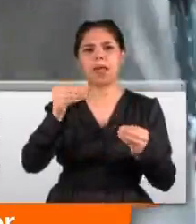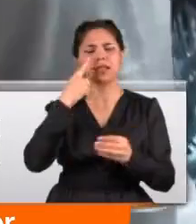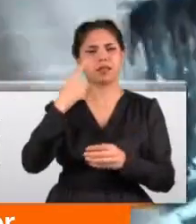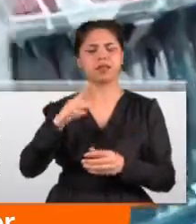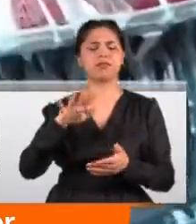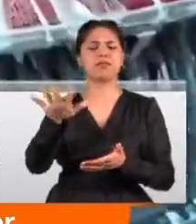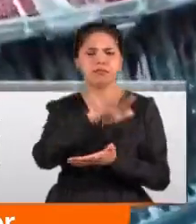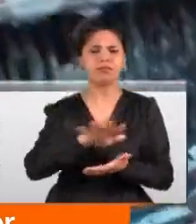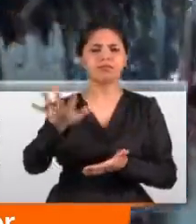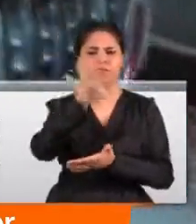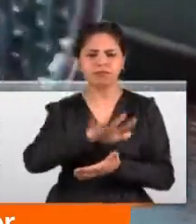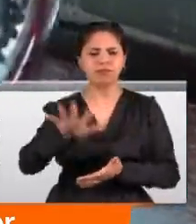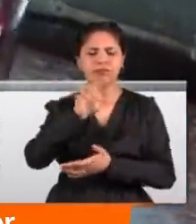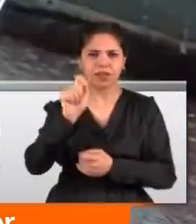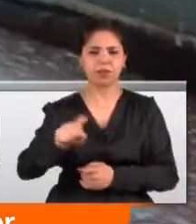temizledi.